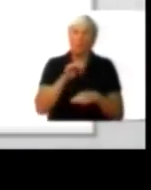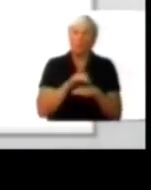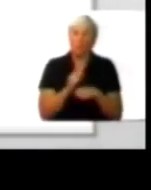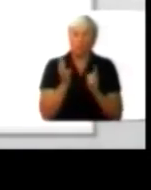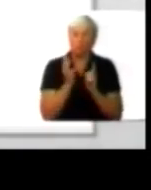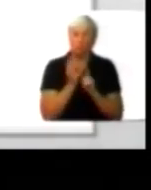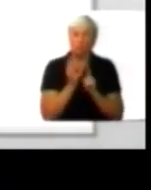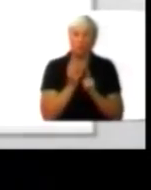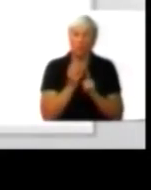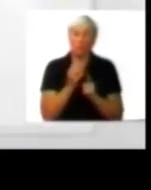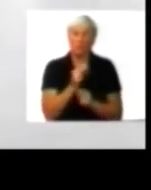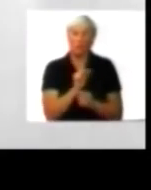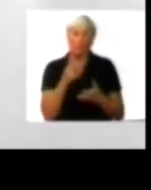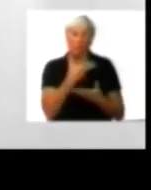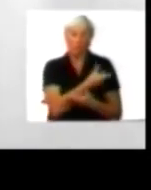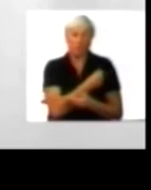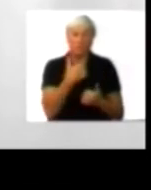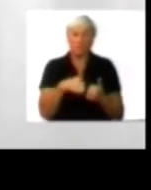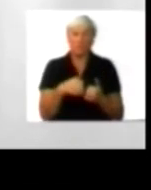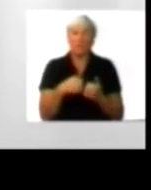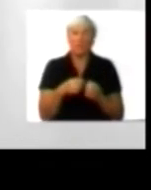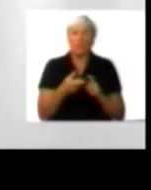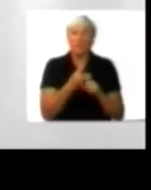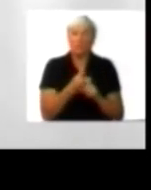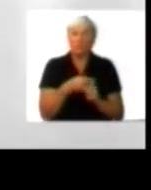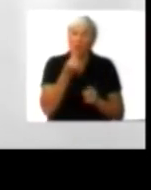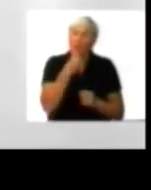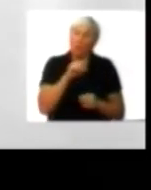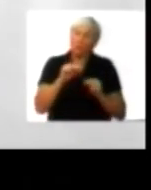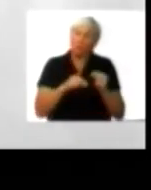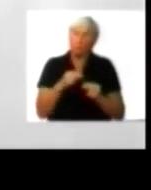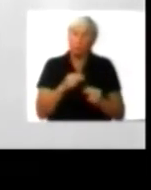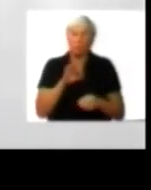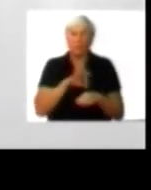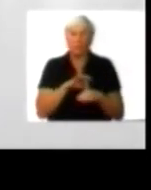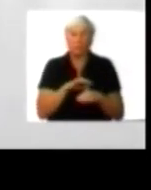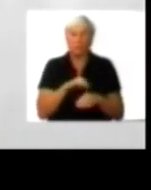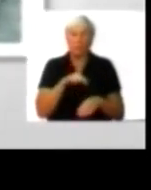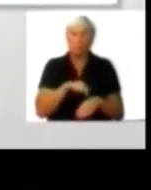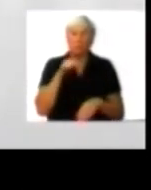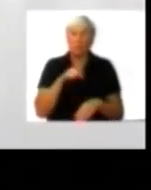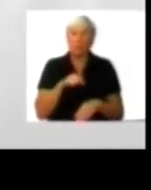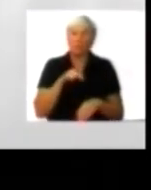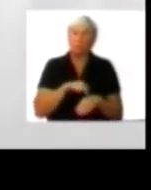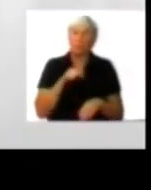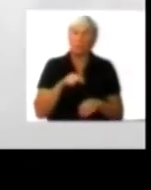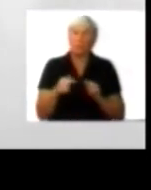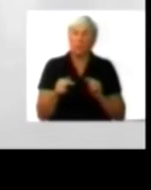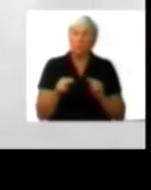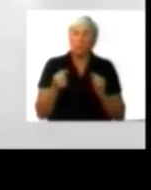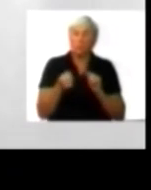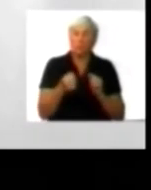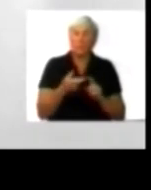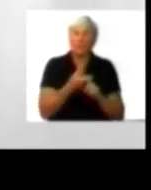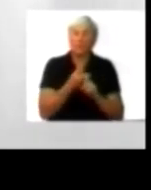четвертий. Вакцинуватися від інфекції краще, ніж перехворіти та отримати імунітет. Адже імунітет проти інфекційних